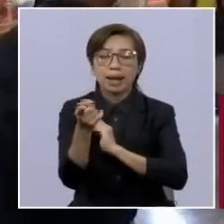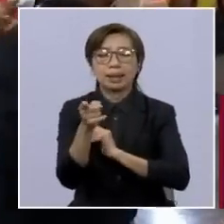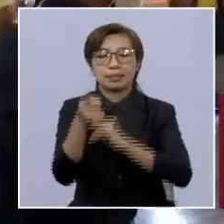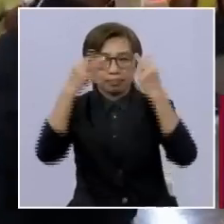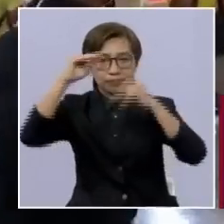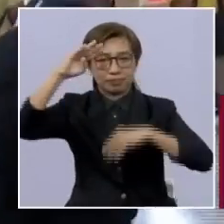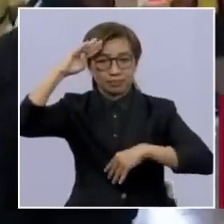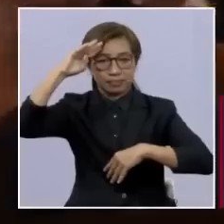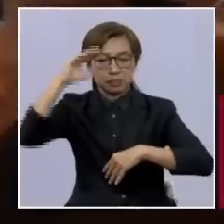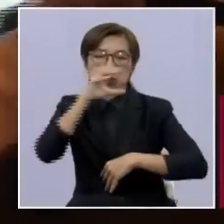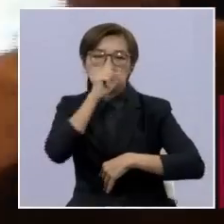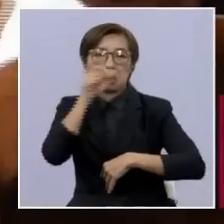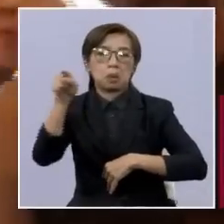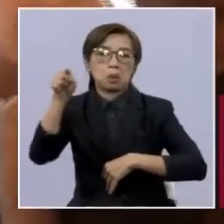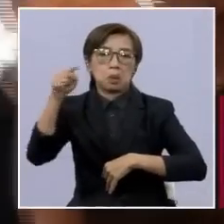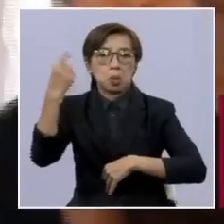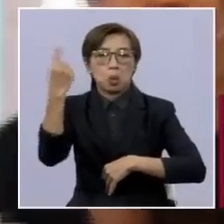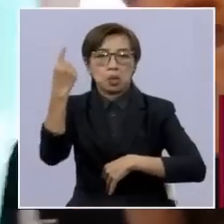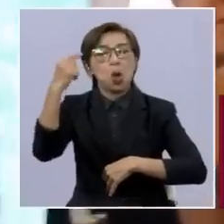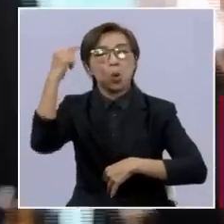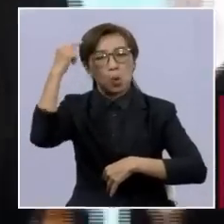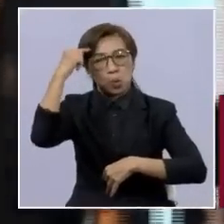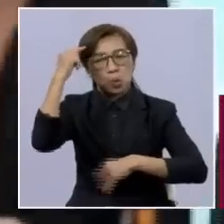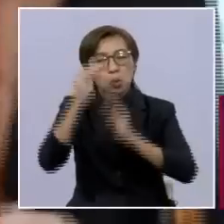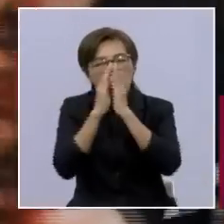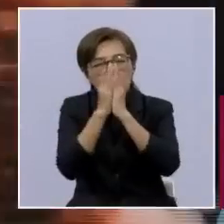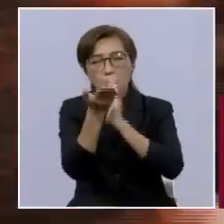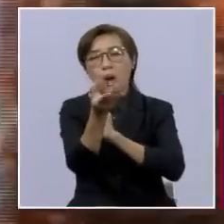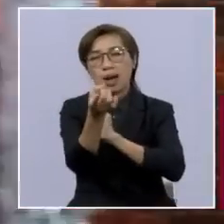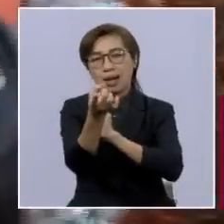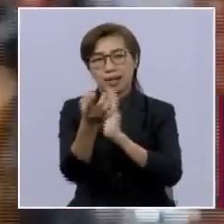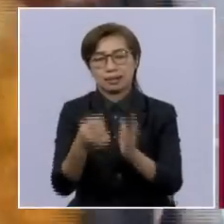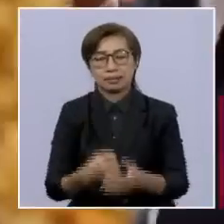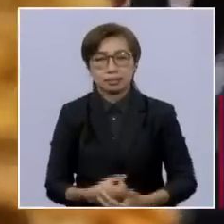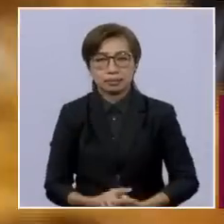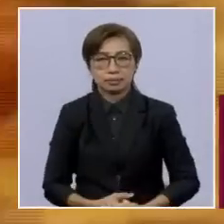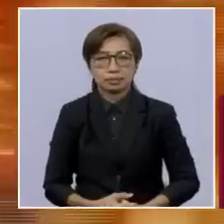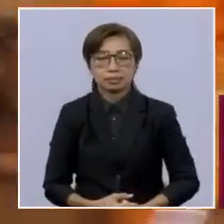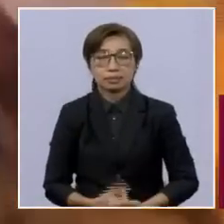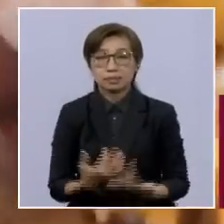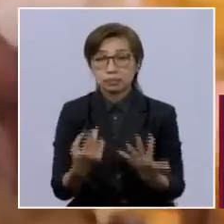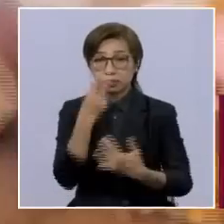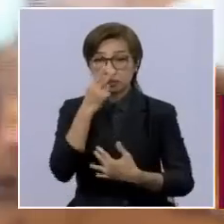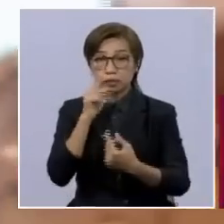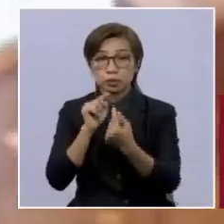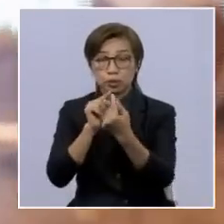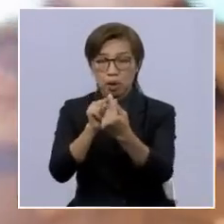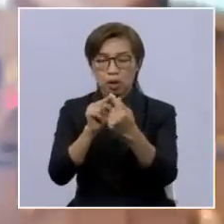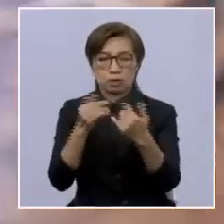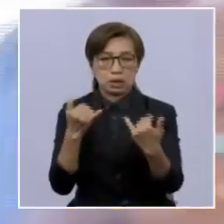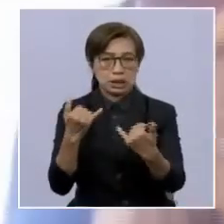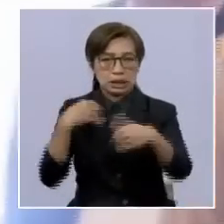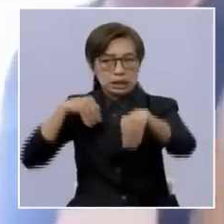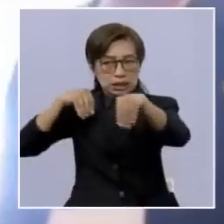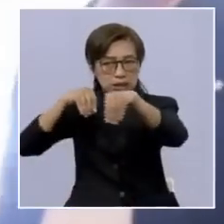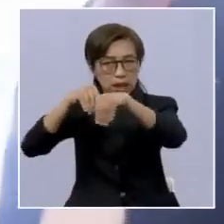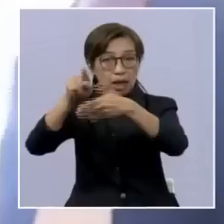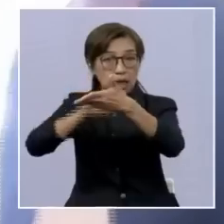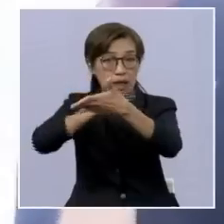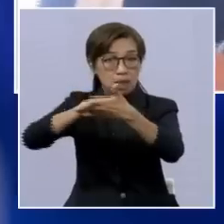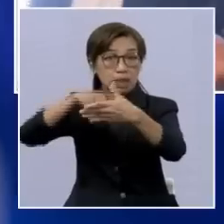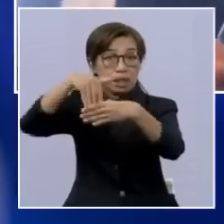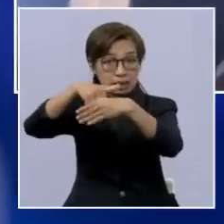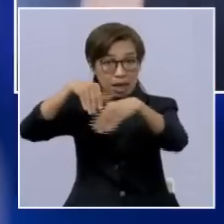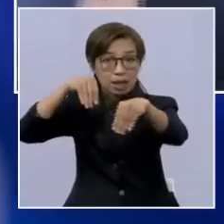ชื่อพลเอกประยุทธ์เท่านั้นที่รู้ว่าเมื่อวานนี้ได้ขอพรอะไรไปบ้าง แต่ก็ต้องจับตากันต่อเพราะว่าช่วงนี้นับถอยหลังไปสู่การเลือกตั้